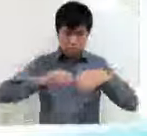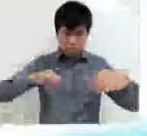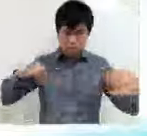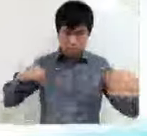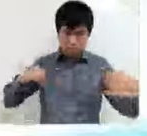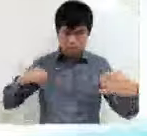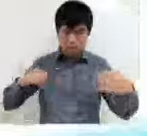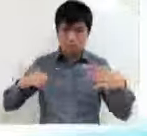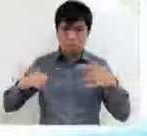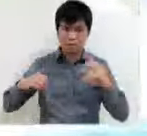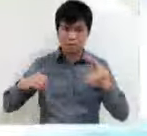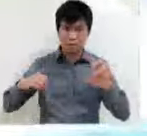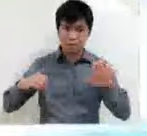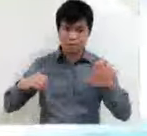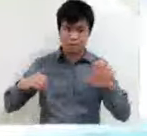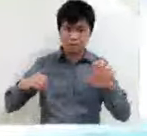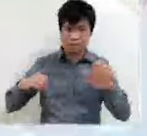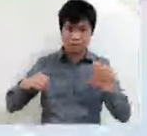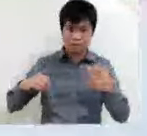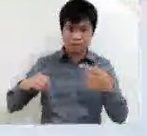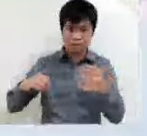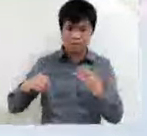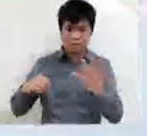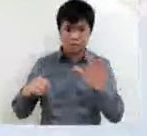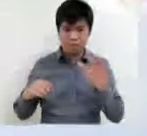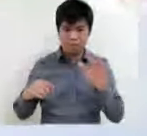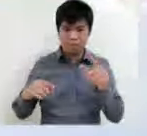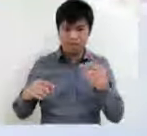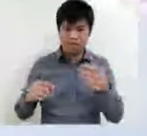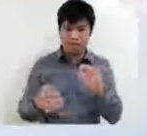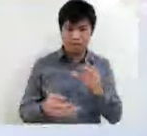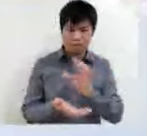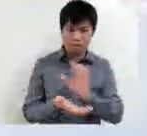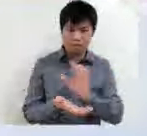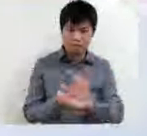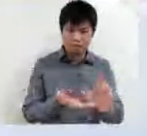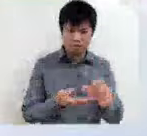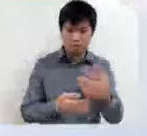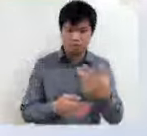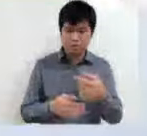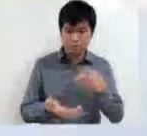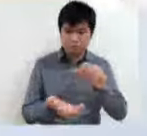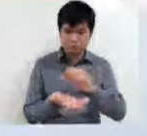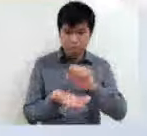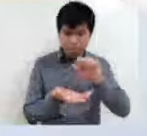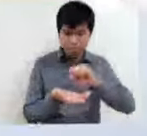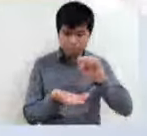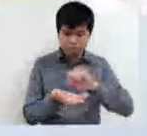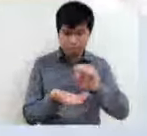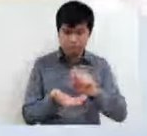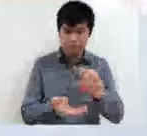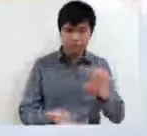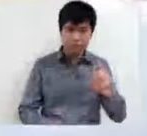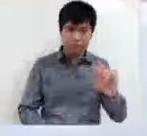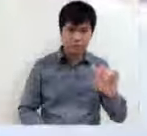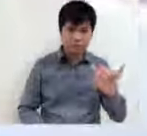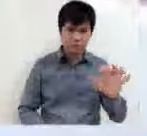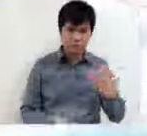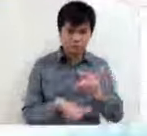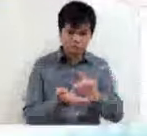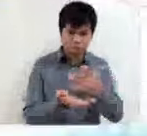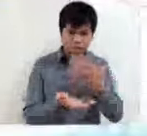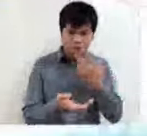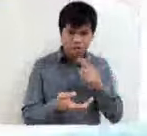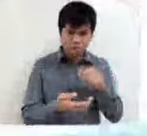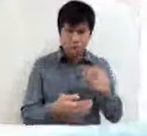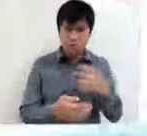pisong cash, 3 pakete ng hinihinalang shabu, 2 bote ng umano'y ecstasy tablets at envelope na may lamang puting pulbos.